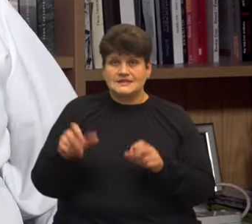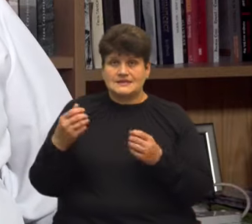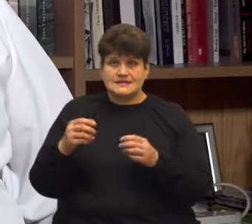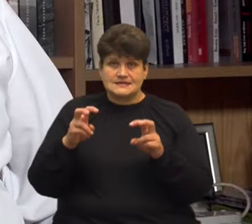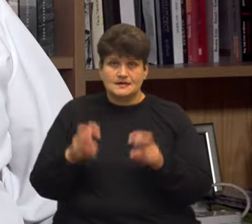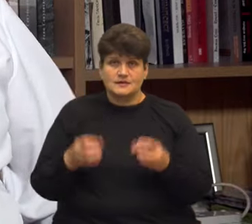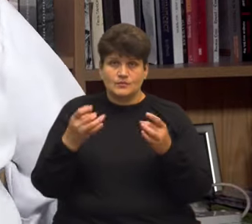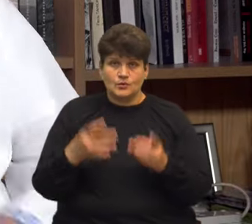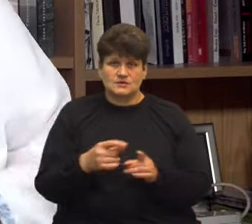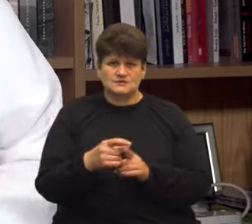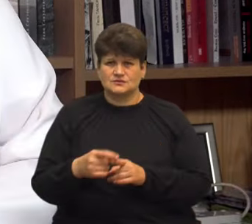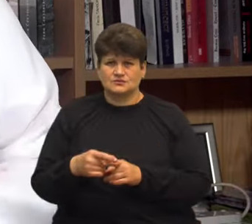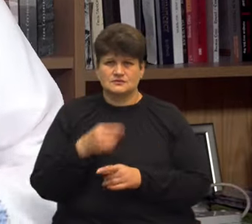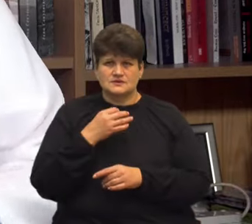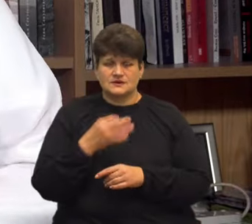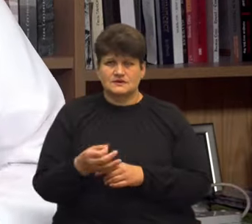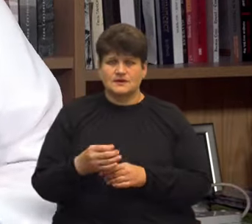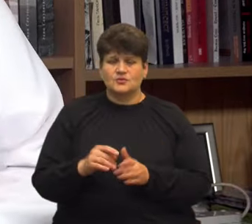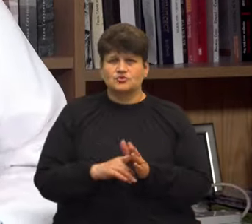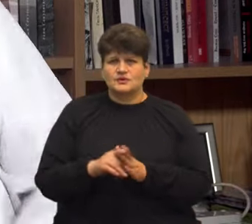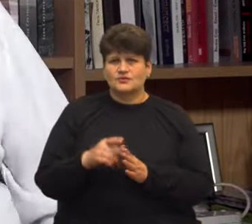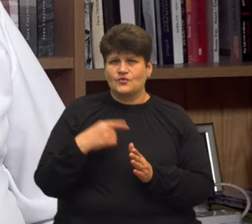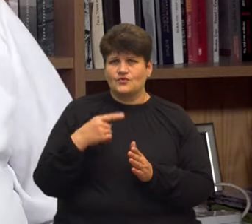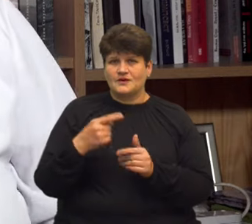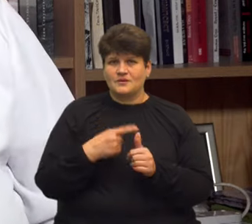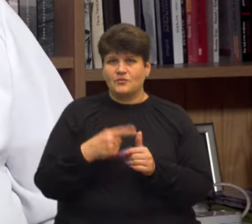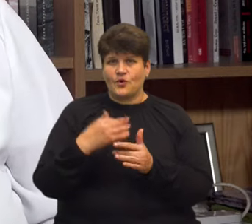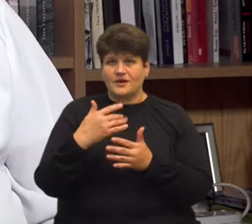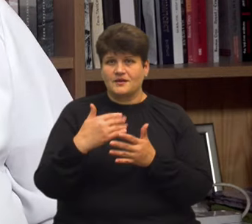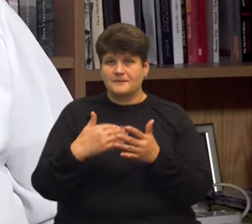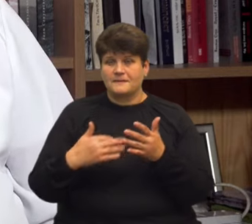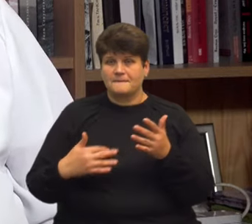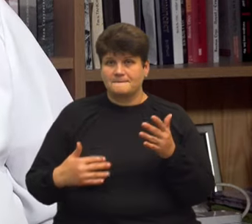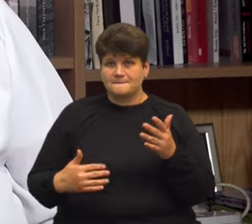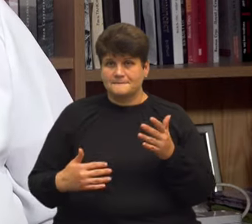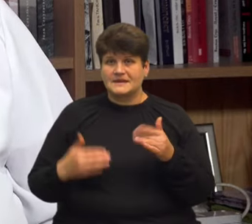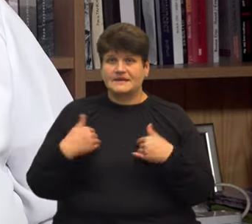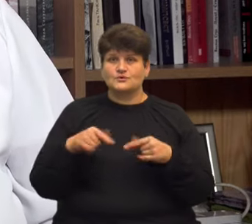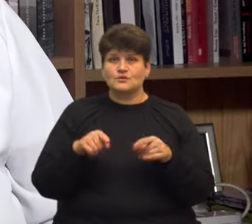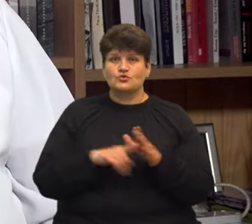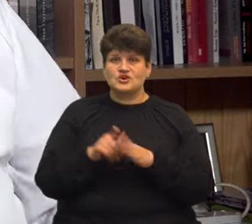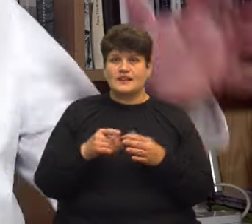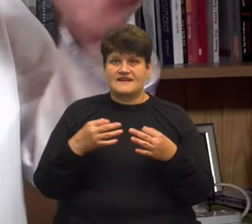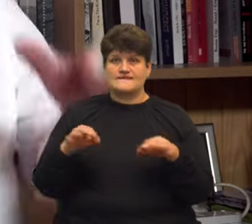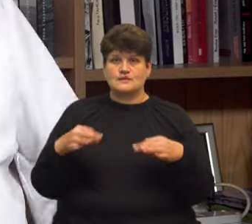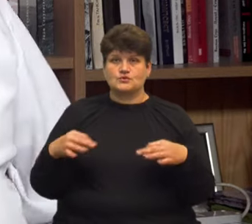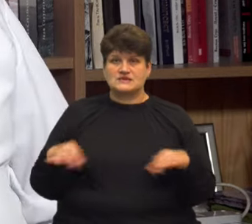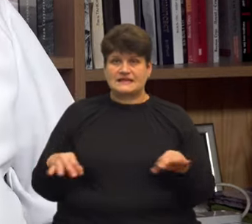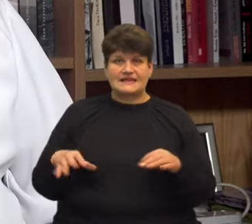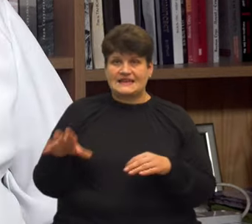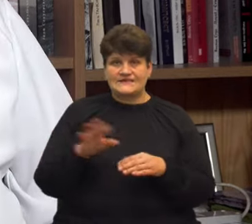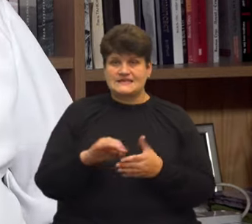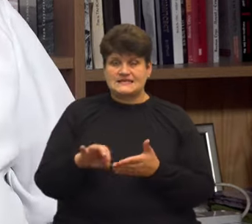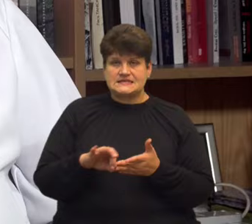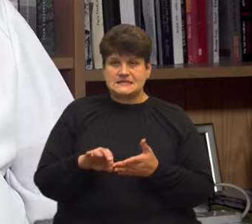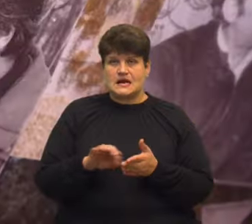Та ні, таких там, і він почав нас називати поіменно. Нас тоді почали випускати. Чомусь не всіх зразу, а так